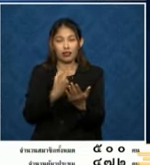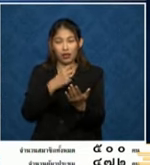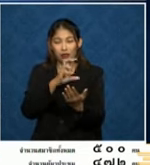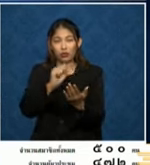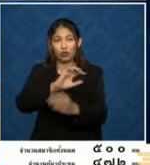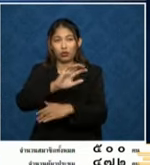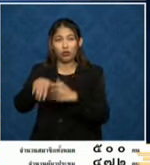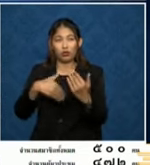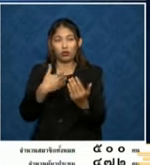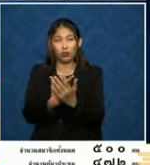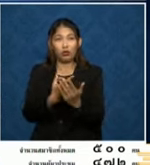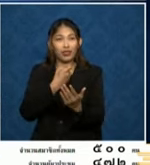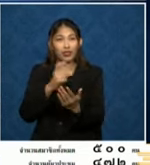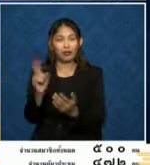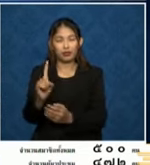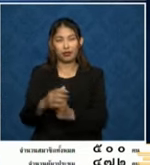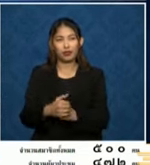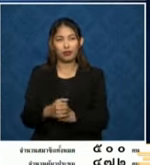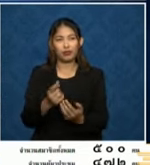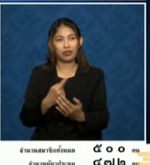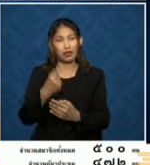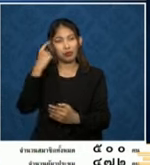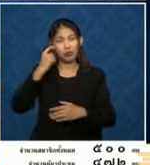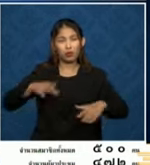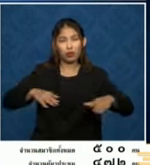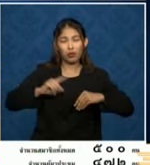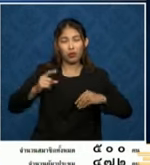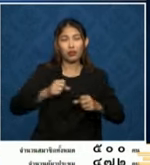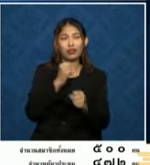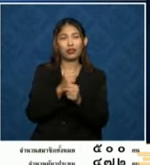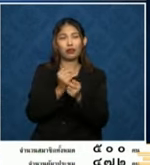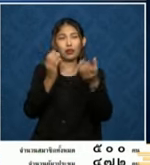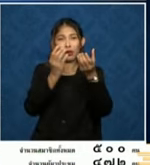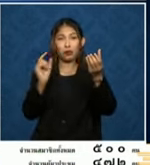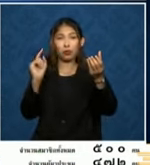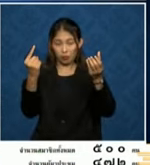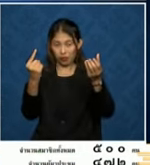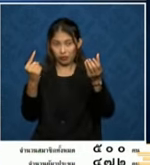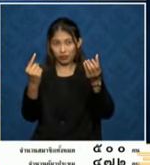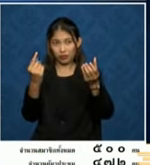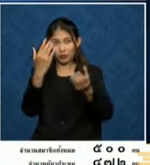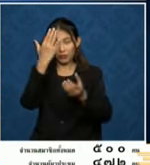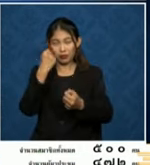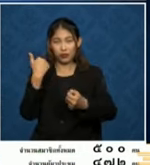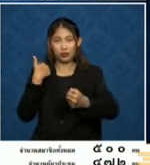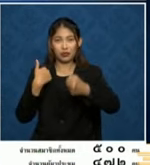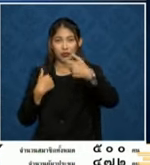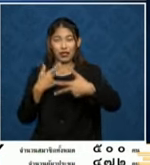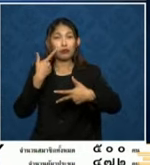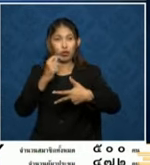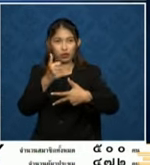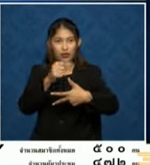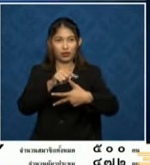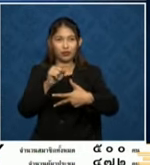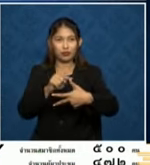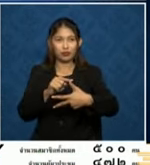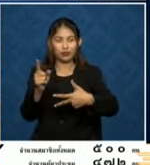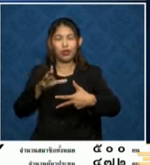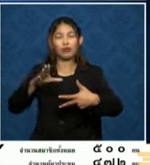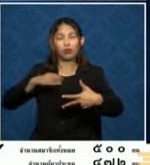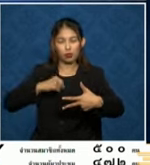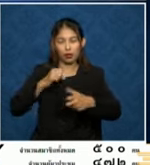นะครับเป็นคำถามที่ถามว่าท่านเห็นว่าสมควรให้มีการจัดทำรัฐธรรมนูญฉบับใหม่หรือไม่โดยมี3ตัวเลือกที่เราสามารถตอบได้ครับตัวเลือกที่1คือเห็น